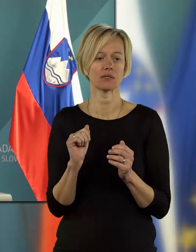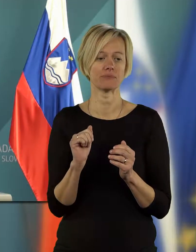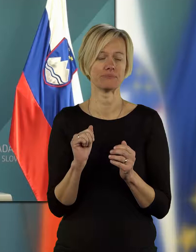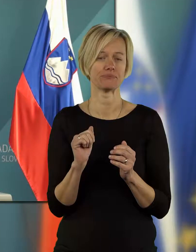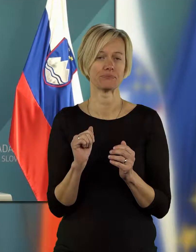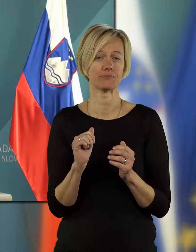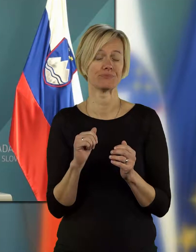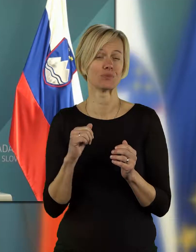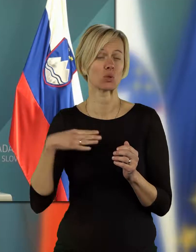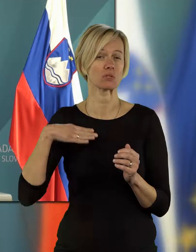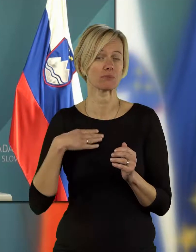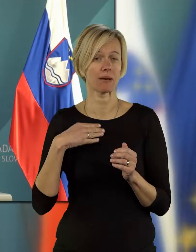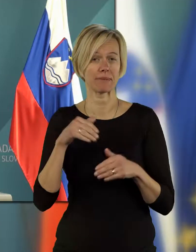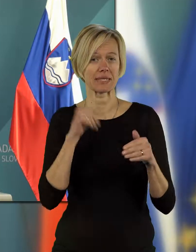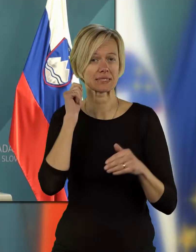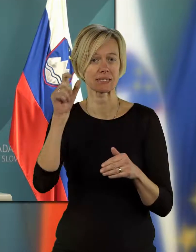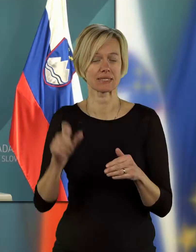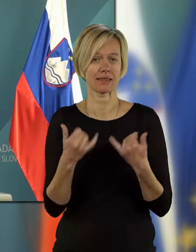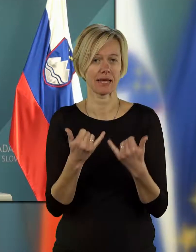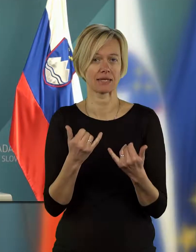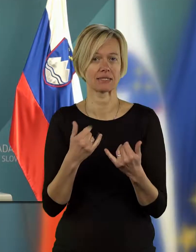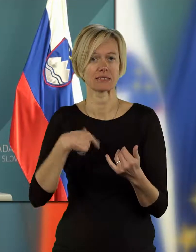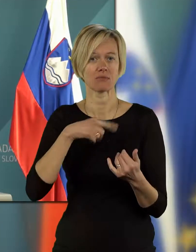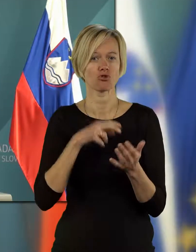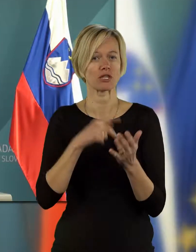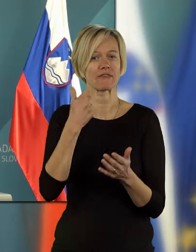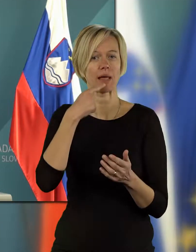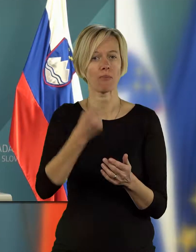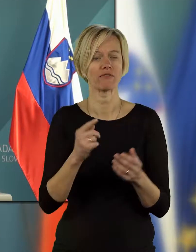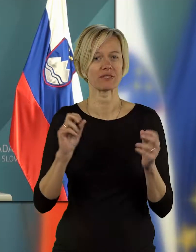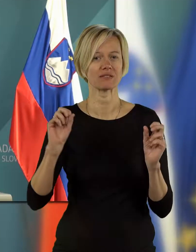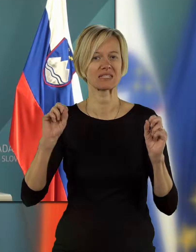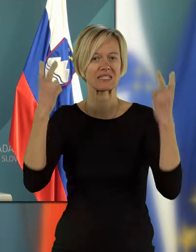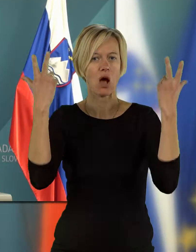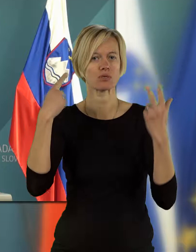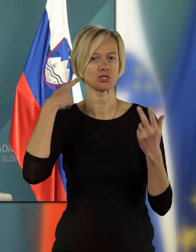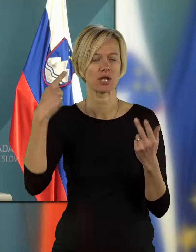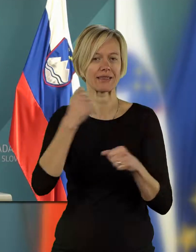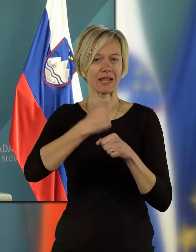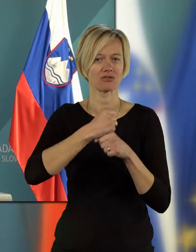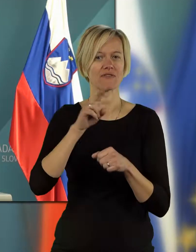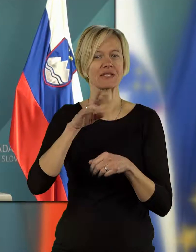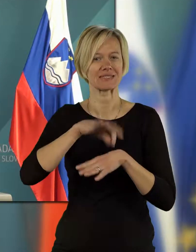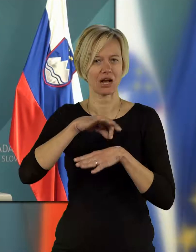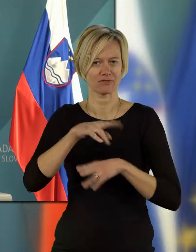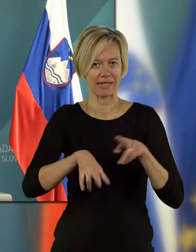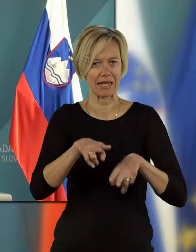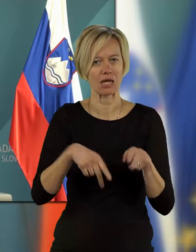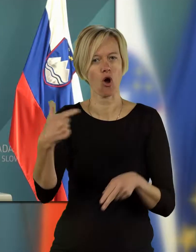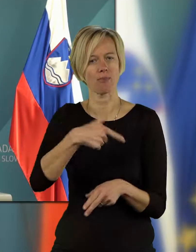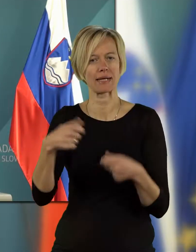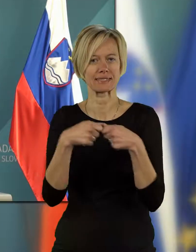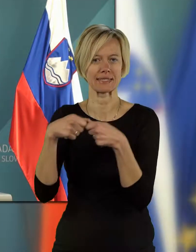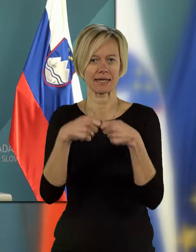Miha Orešnik, Kanala. Gospa ministrica, danes smo še 2 napovedi stavk slišali, delavci v zdravstveni negi,